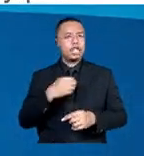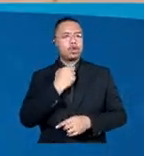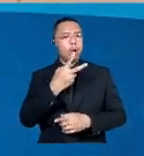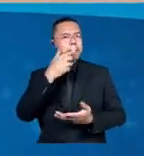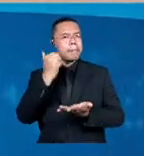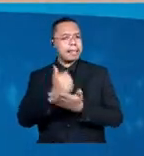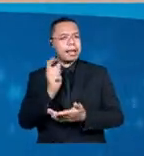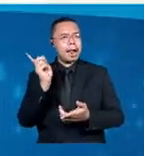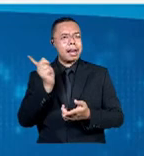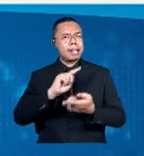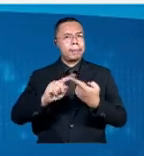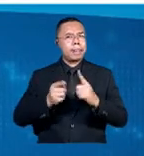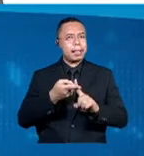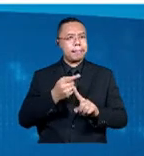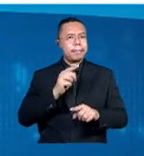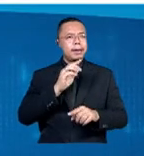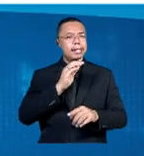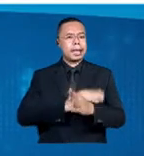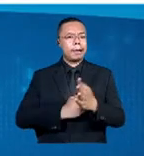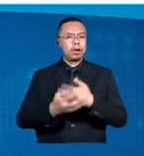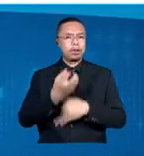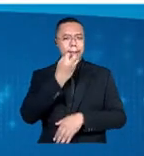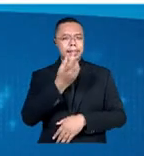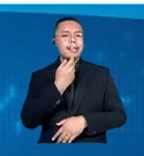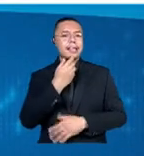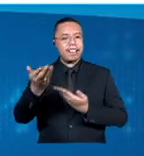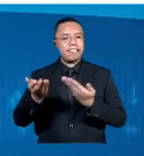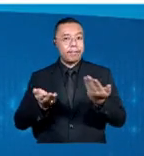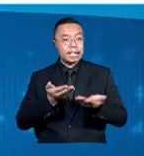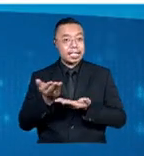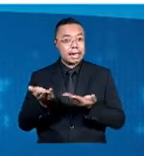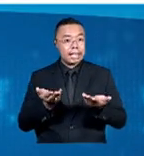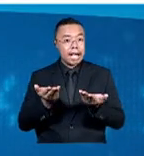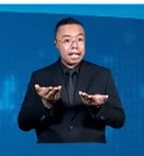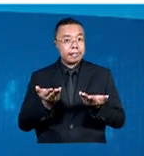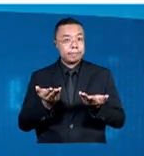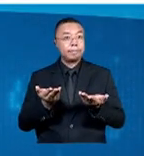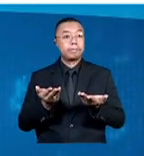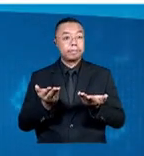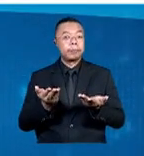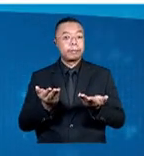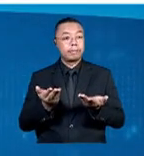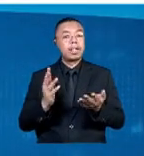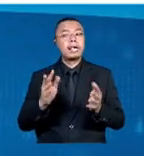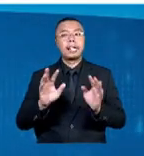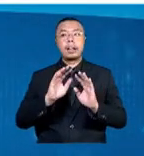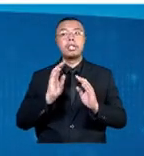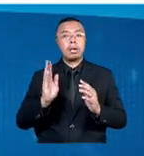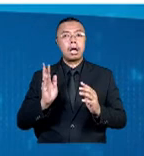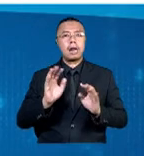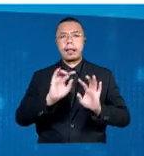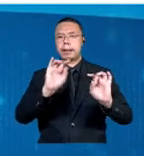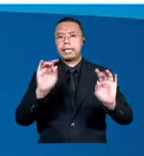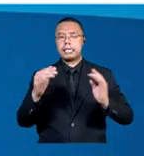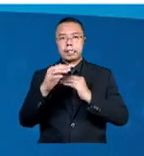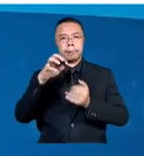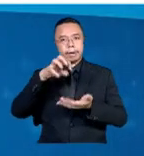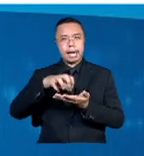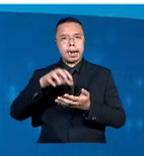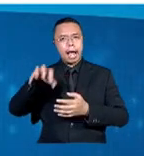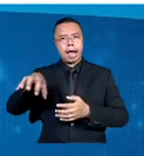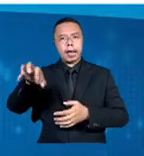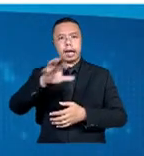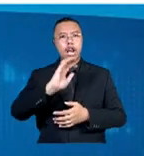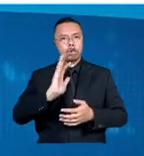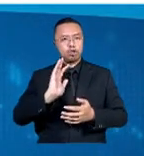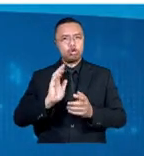suara penting dari teman-teman disabilitas sudah bicara soal fasilitas nih. Yang memang berbagai daerah juga terus